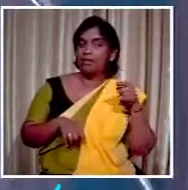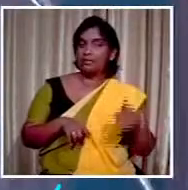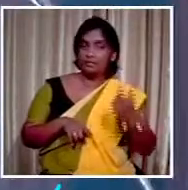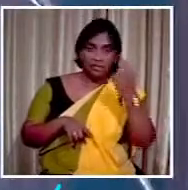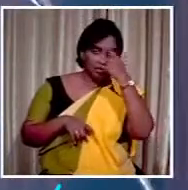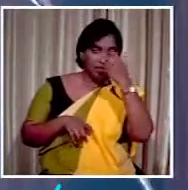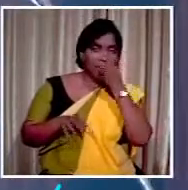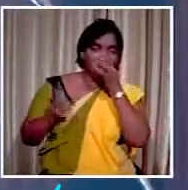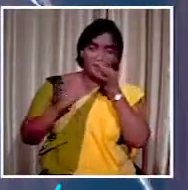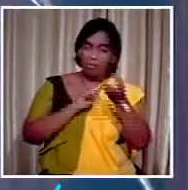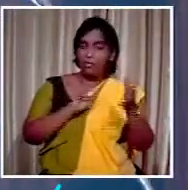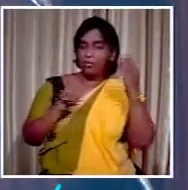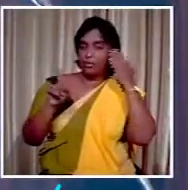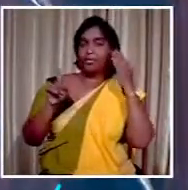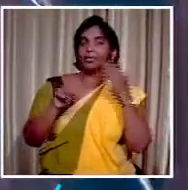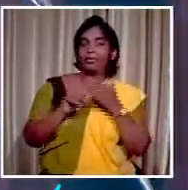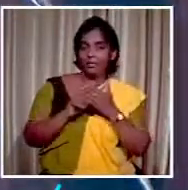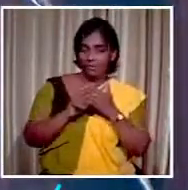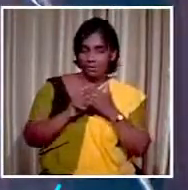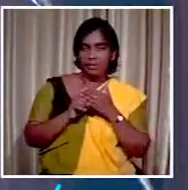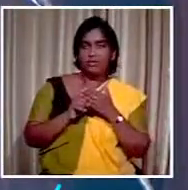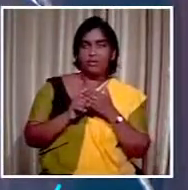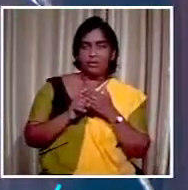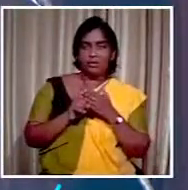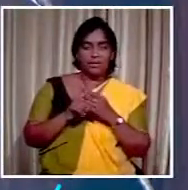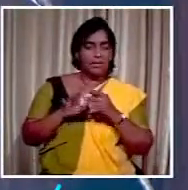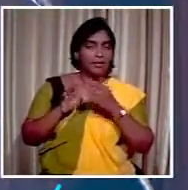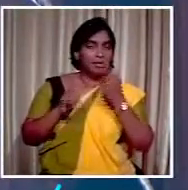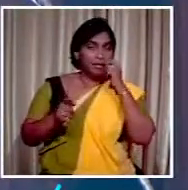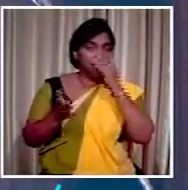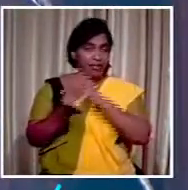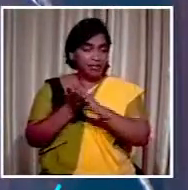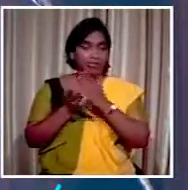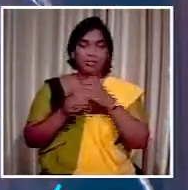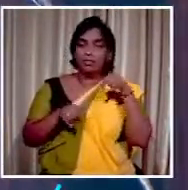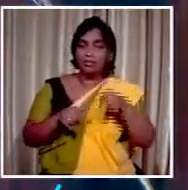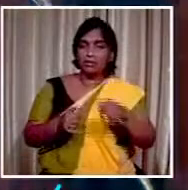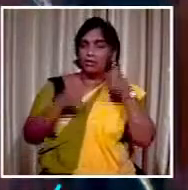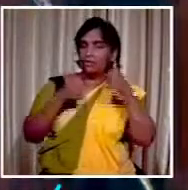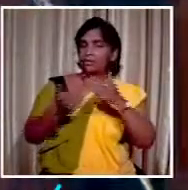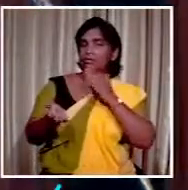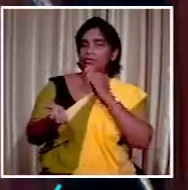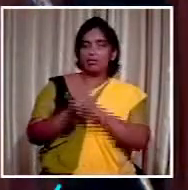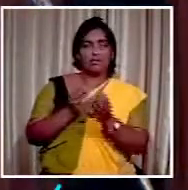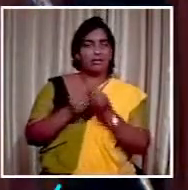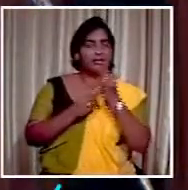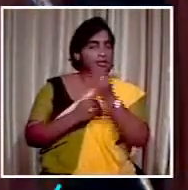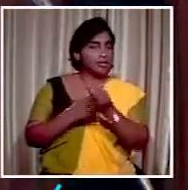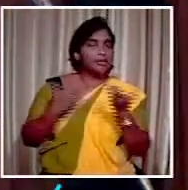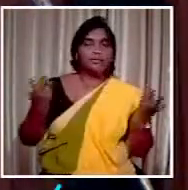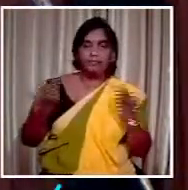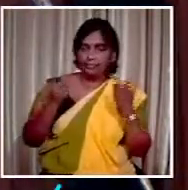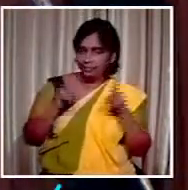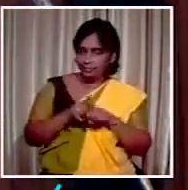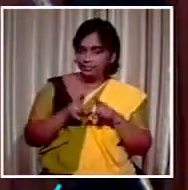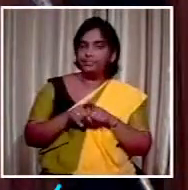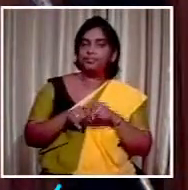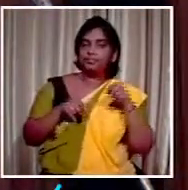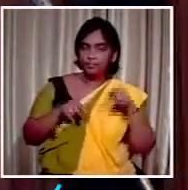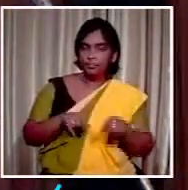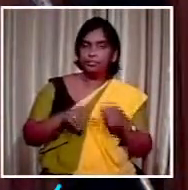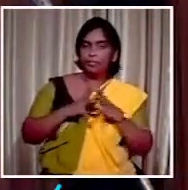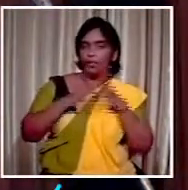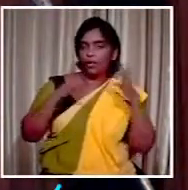paasku prahare pilibandawa vinditayanta tawamat sadharane ishta novima pilibandawa apita